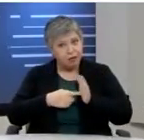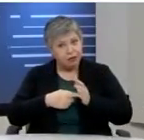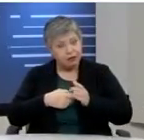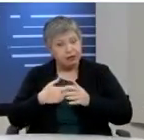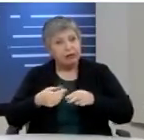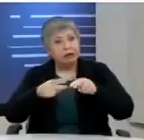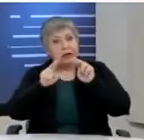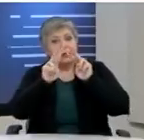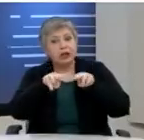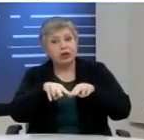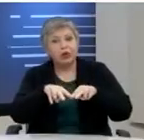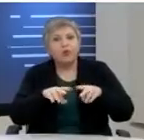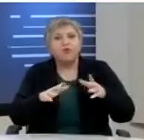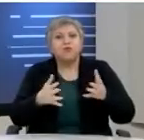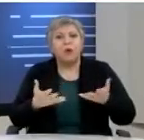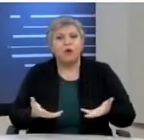Πώς.